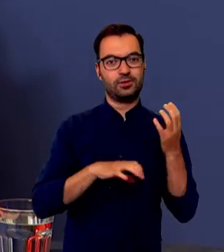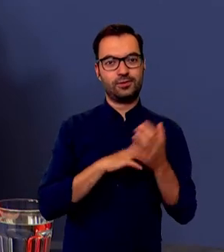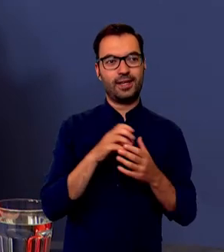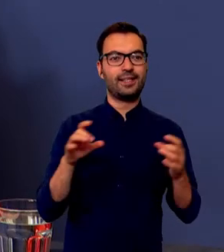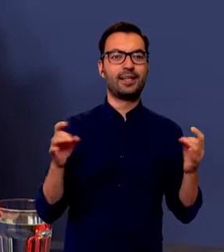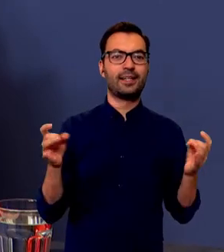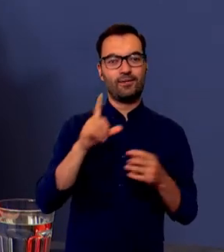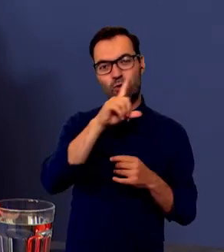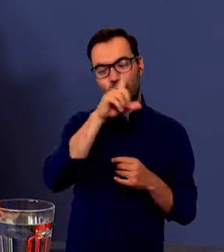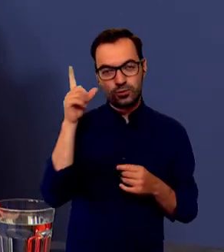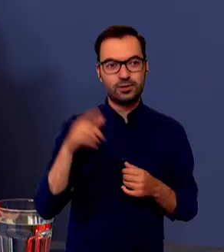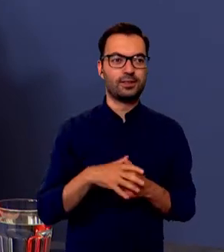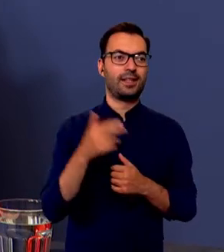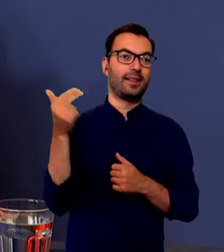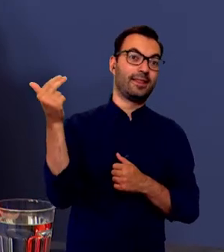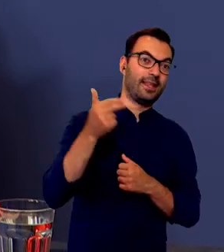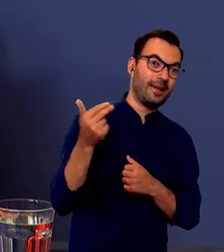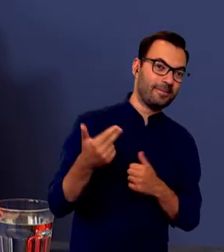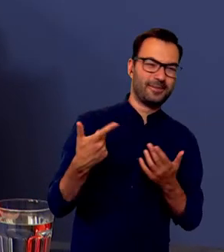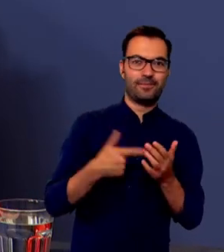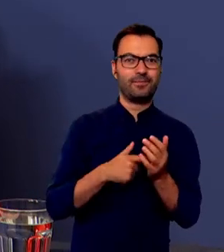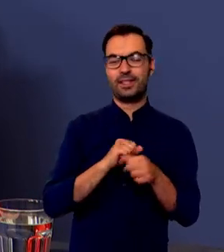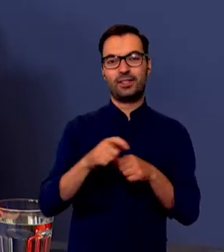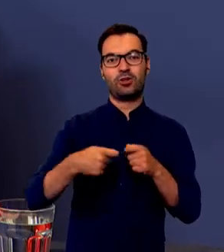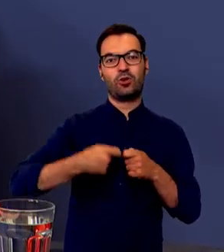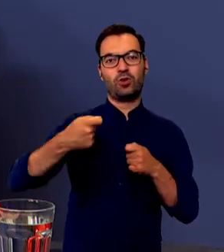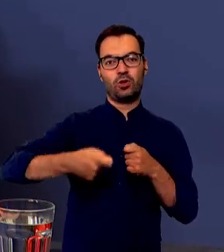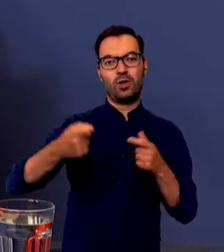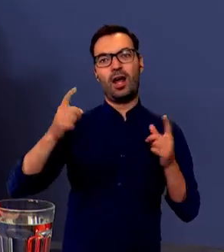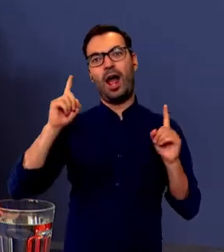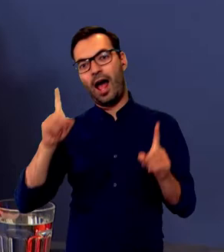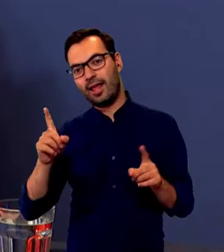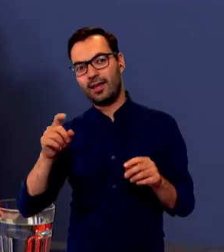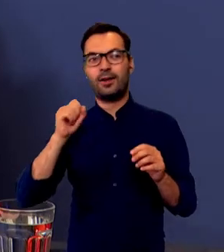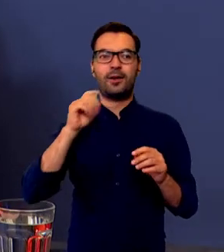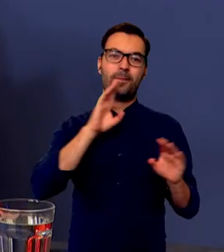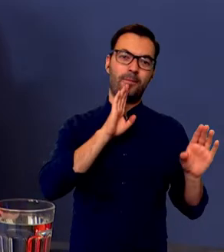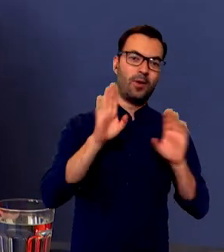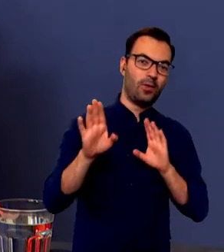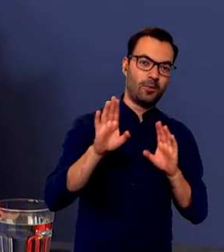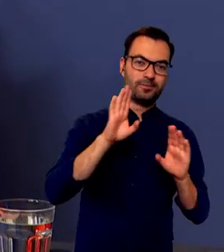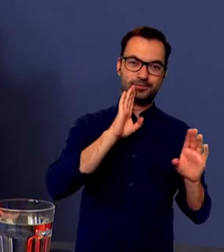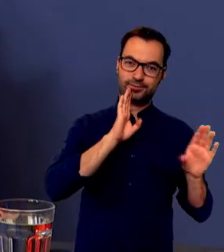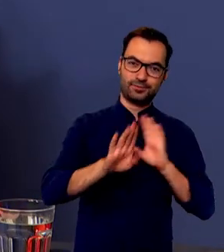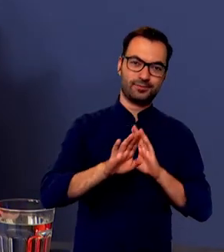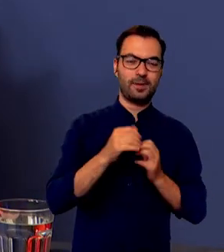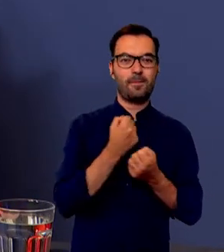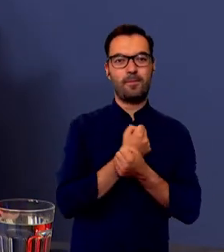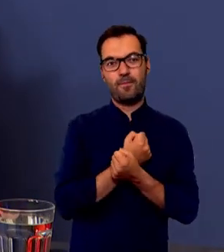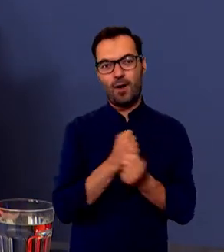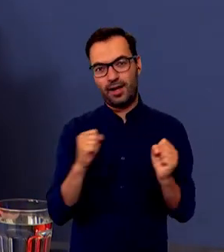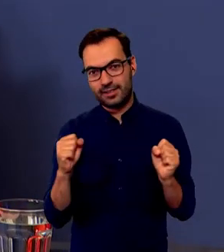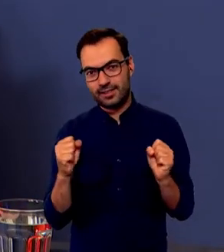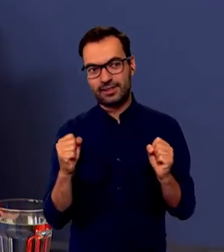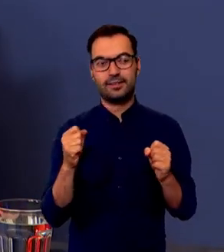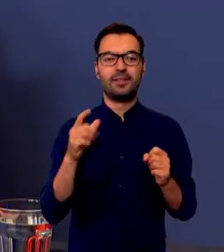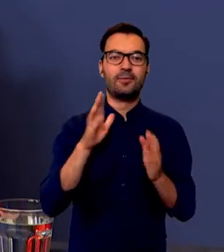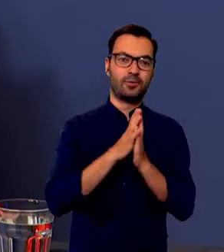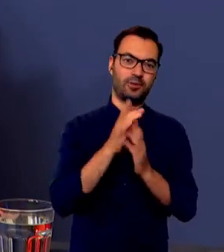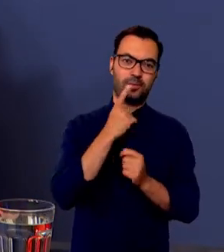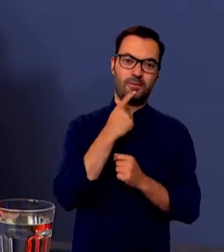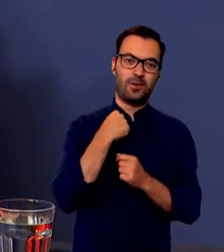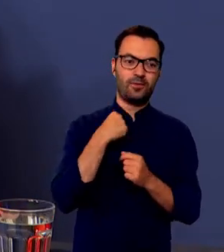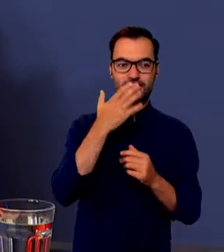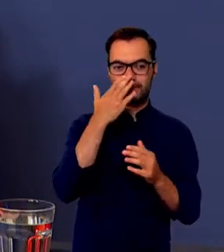świata Gry w ludzi, nawiązuje do tej tematyki, no bo to nie jest kontynuacja, ale gdzieś tam pojawia się ta sama bohaterka, którą już znamy. Zdradź proszę